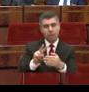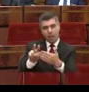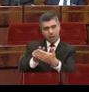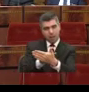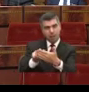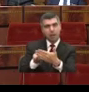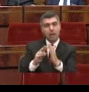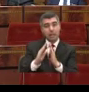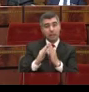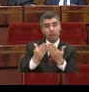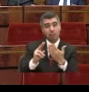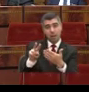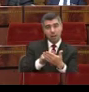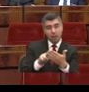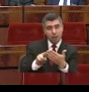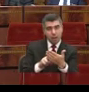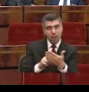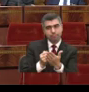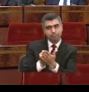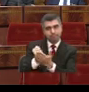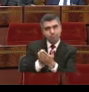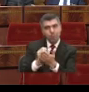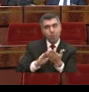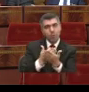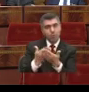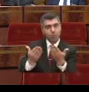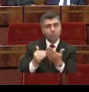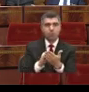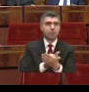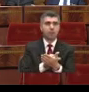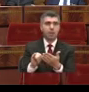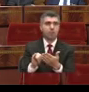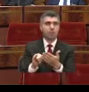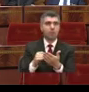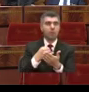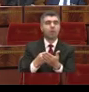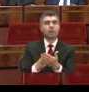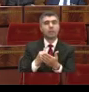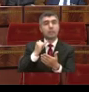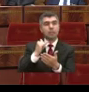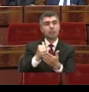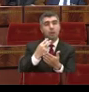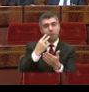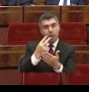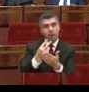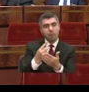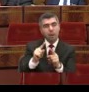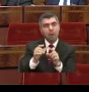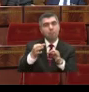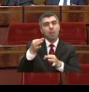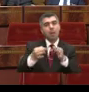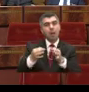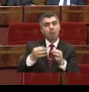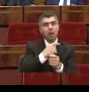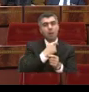الشهادات المحكمة الدستورية على اعتبار أن النظام الداخلي أيضا مر من مجهر المحكمة الدستورية